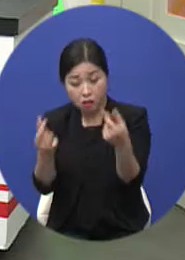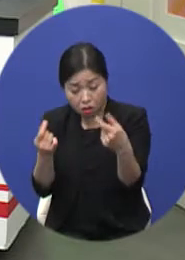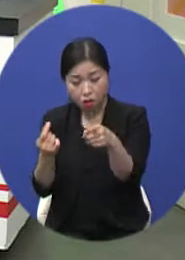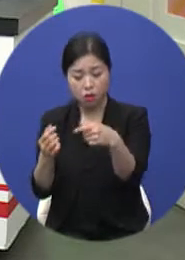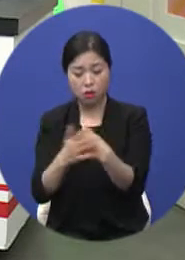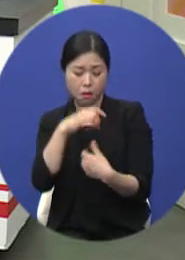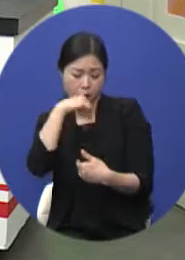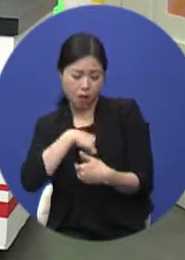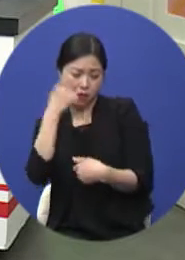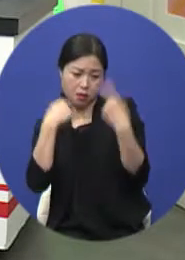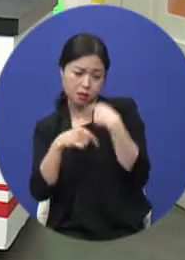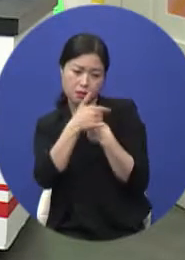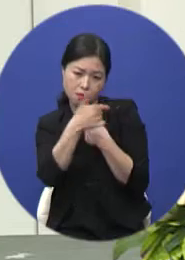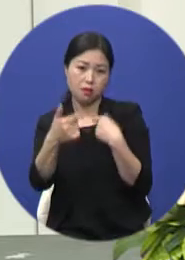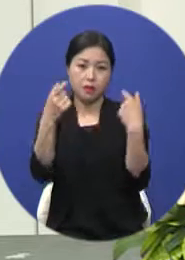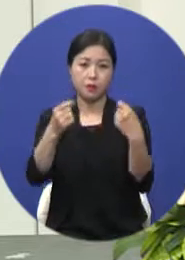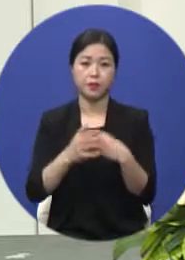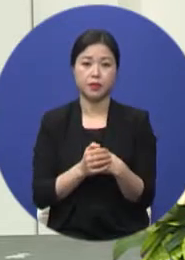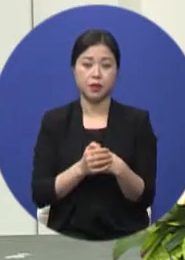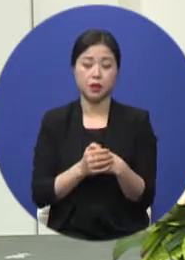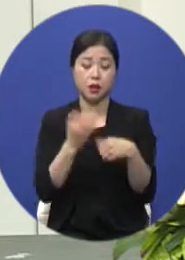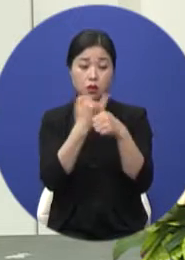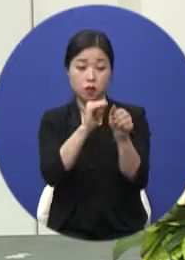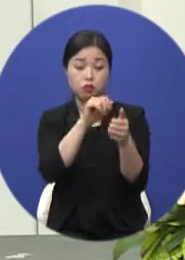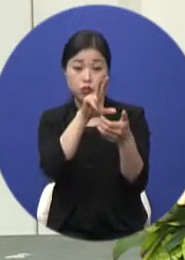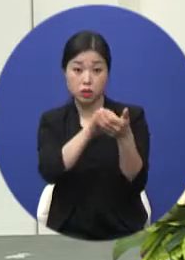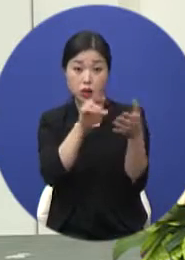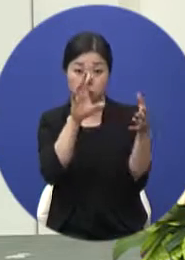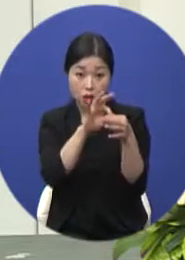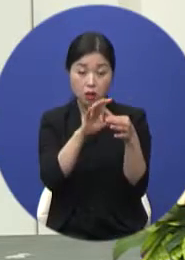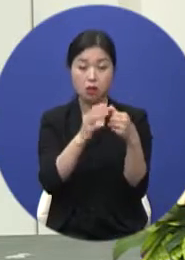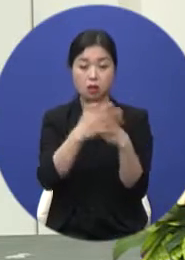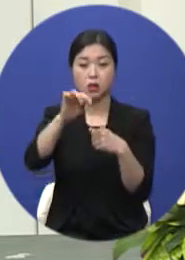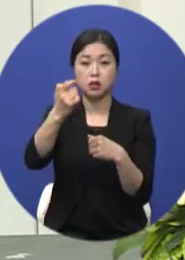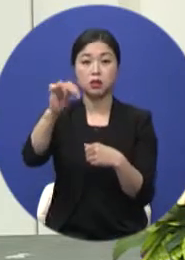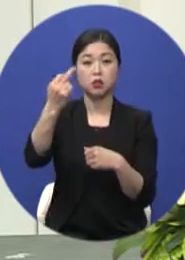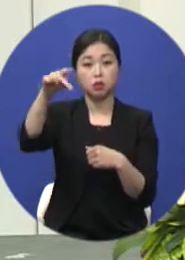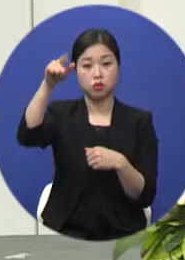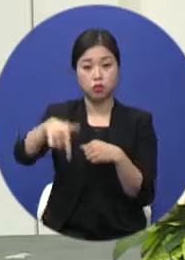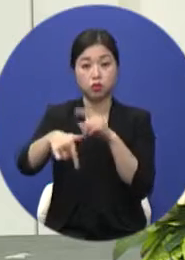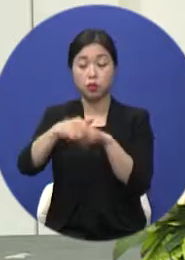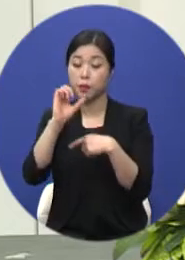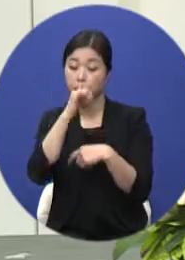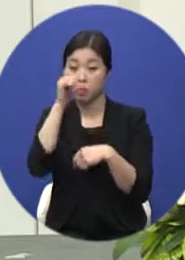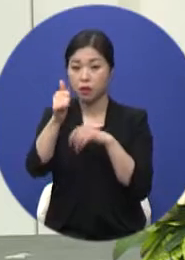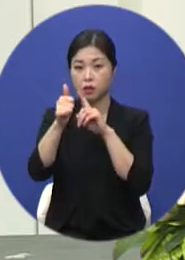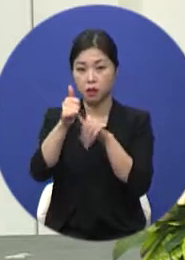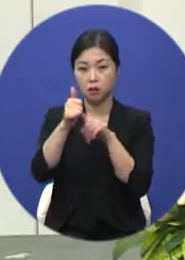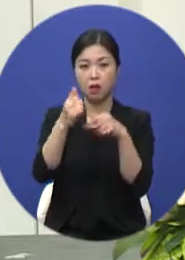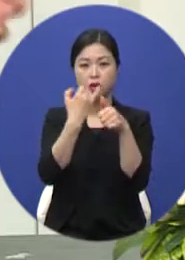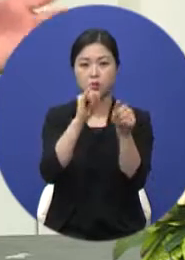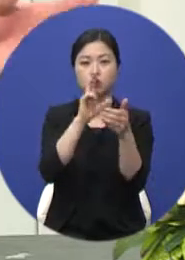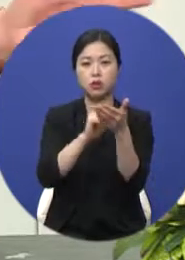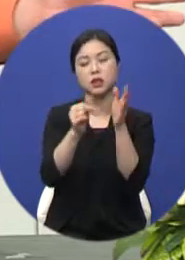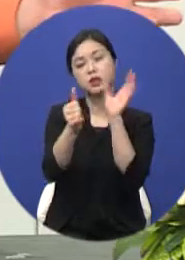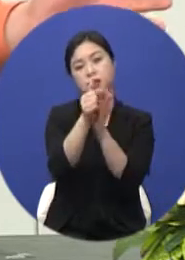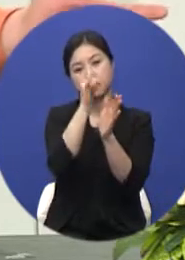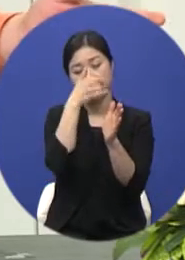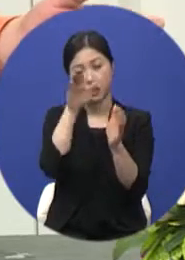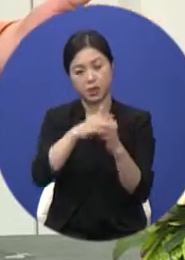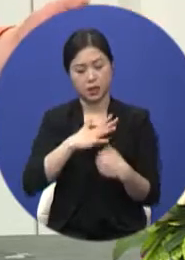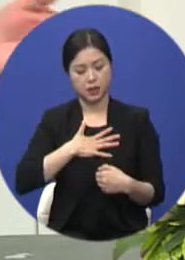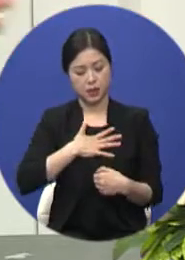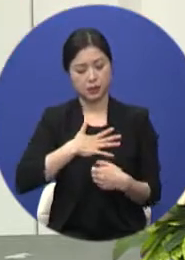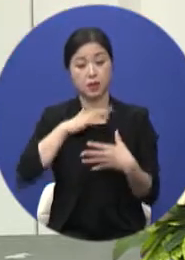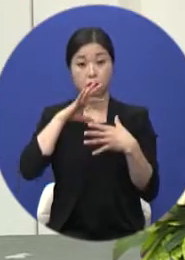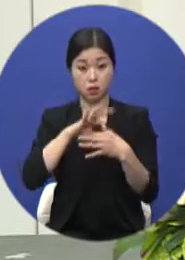발견하면 이거 이혼 문제에 대해서 법적인 문제는 우리 신은숙 변호사님이 그렇죠. 또 그 책임을 지겠지만 심리적인